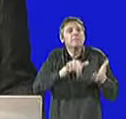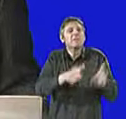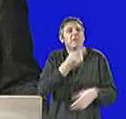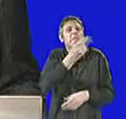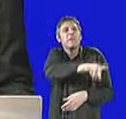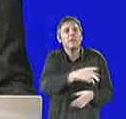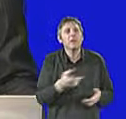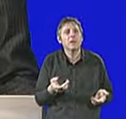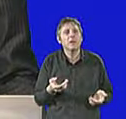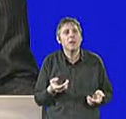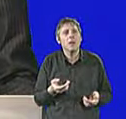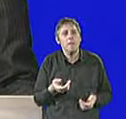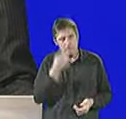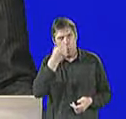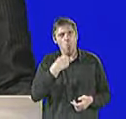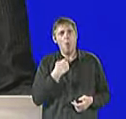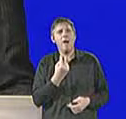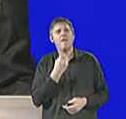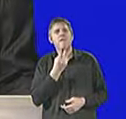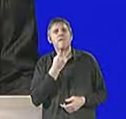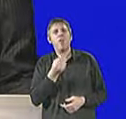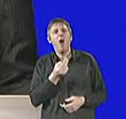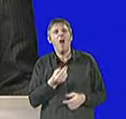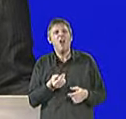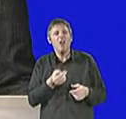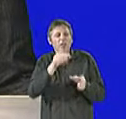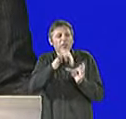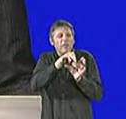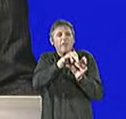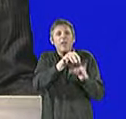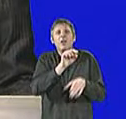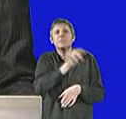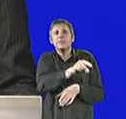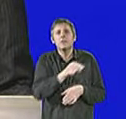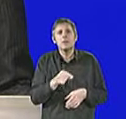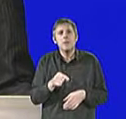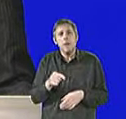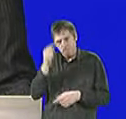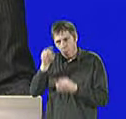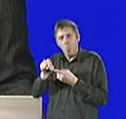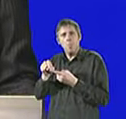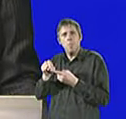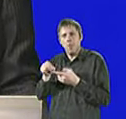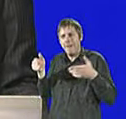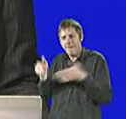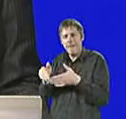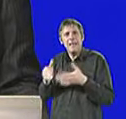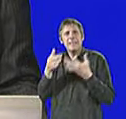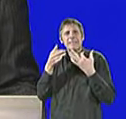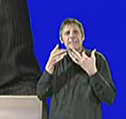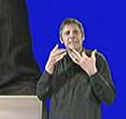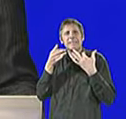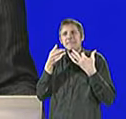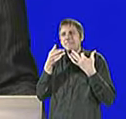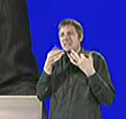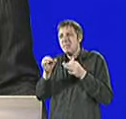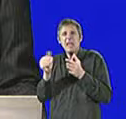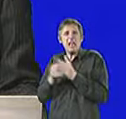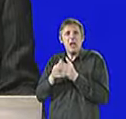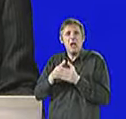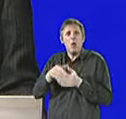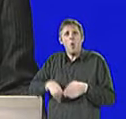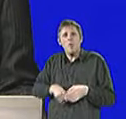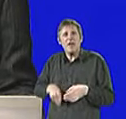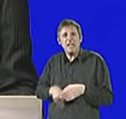infiniment moins important que le sort de dizaines de milliers d'ouvriers qui sont les héritiers de la